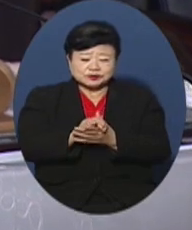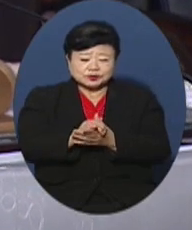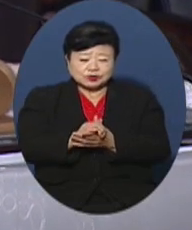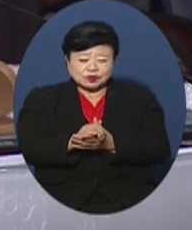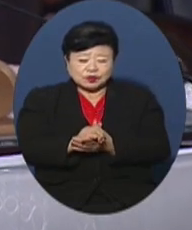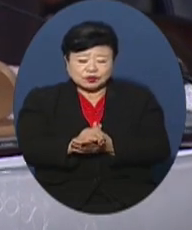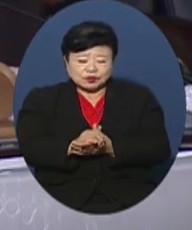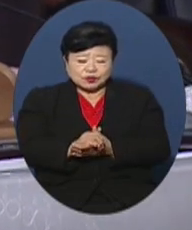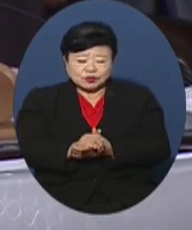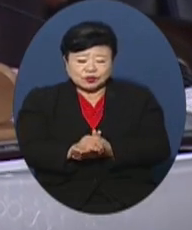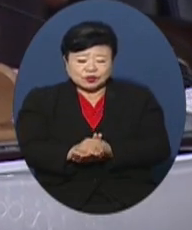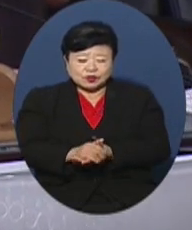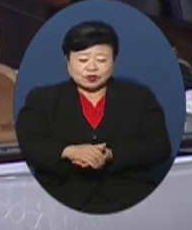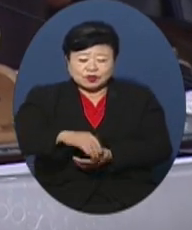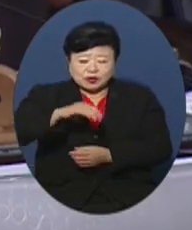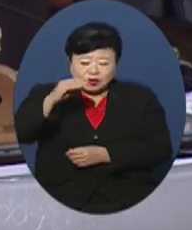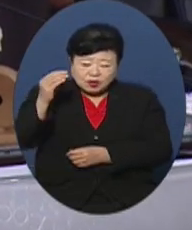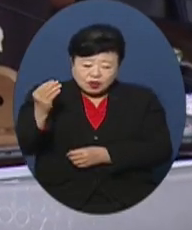아무도